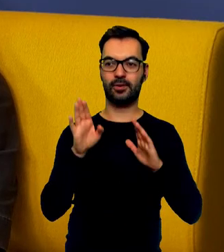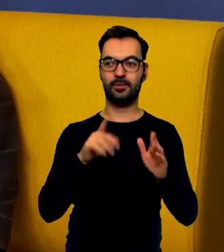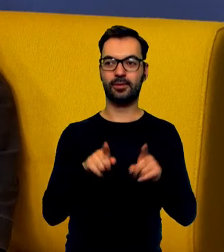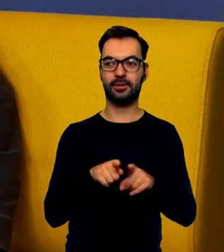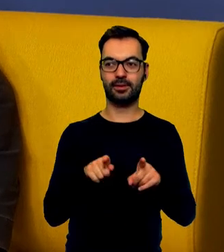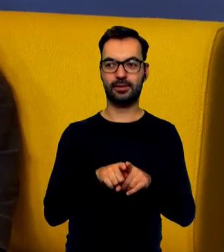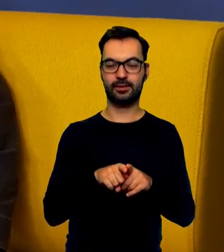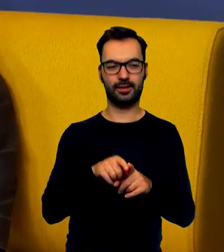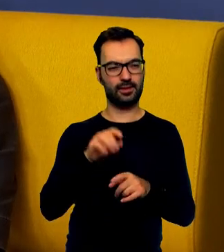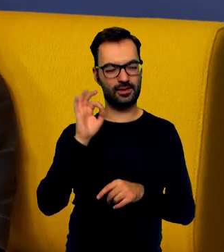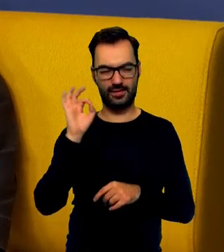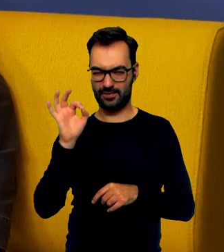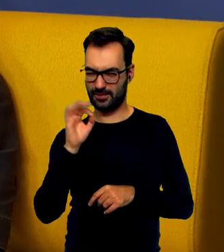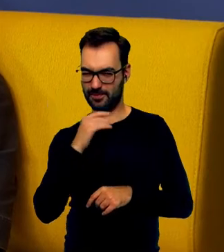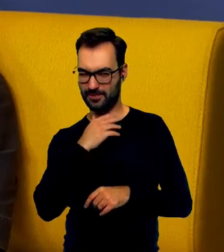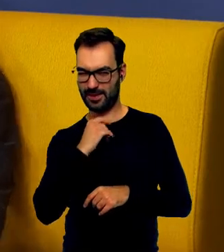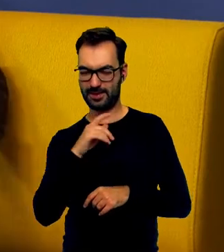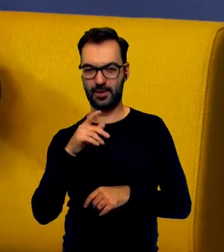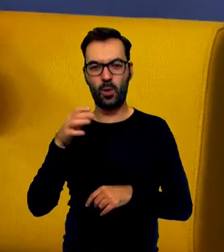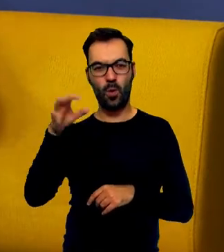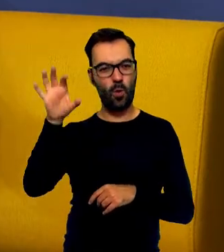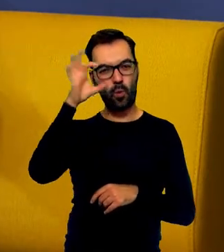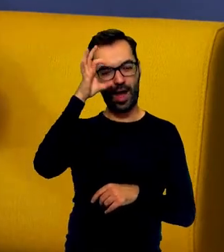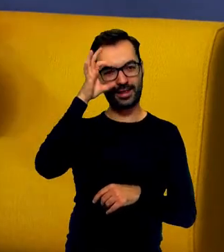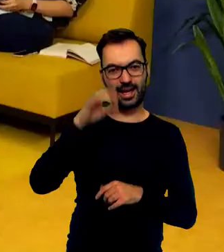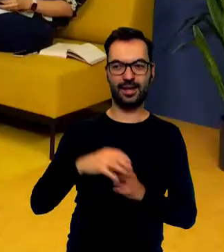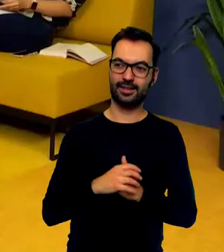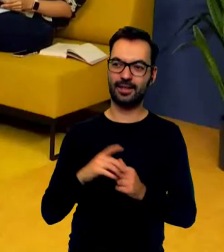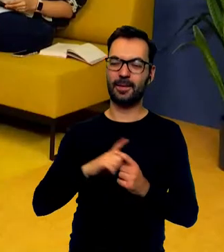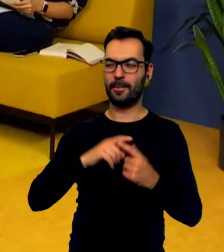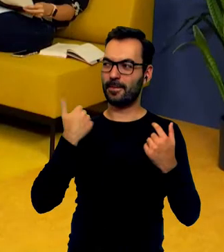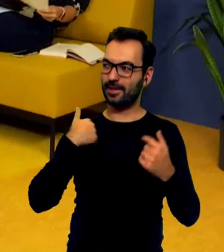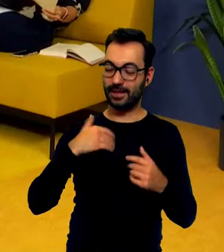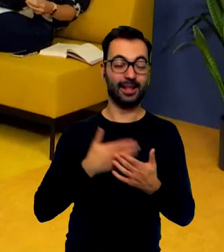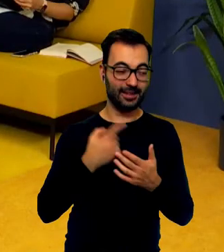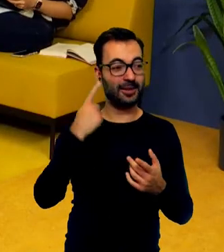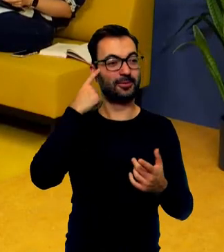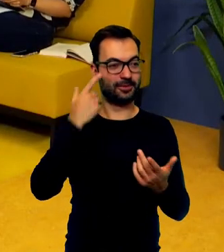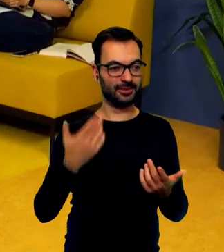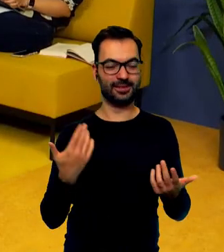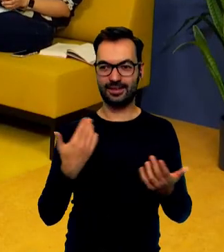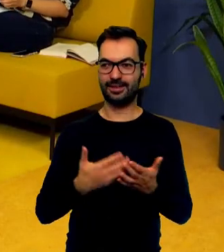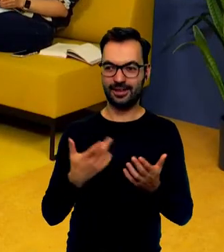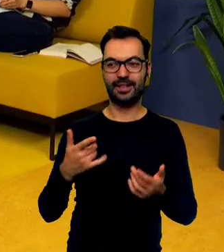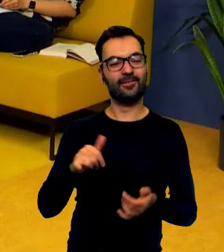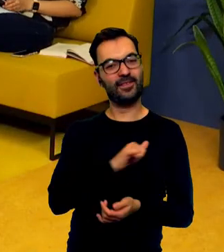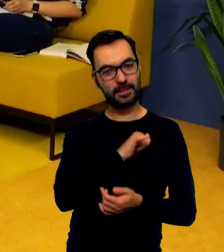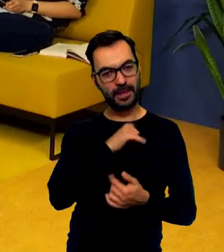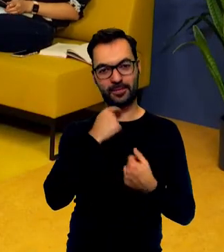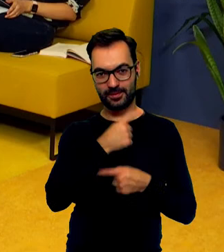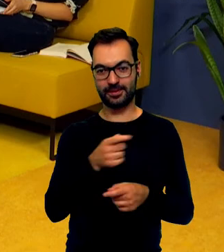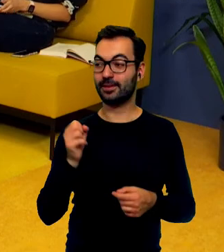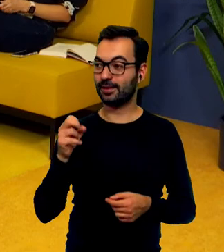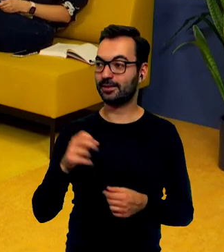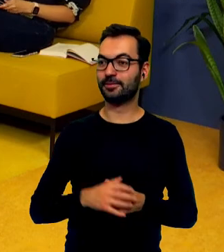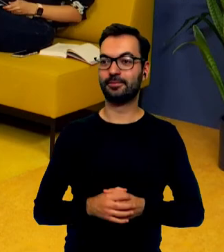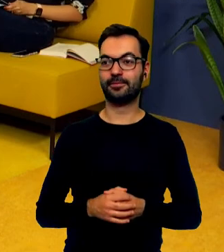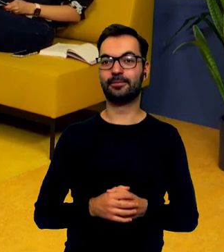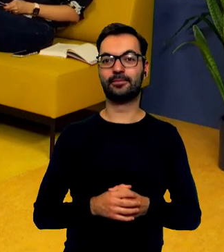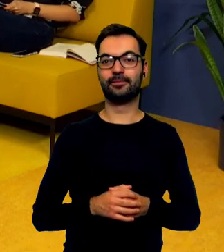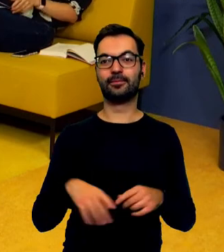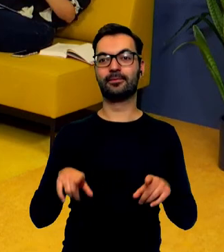podobieństwo także i do twojej łatki, bo też jest biała. Stąd i też jest taka... postanowiłam przypomnieć, trochę... czy mówić w ich imieniu tak naprawdę.